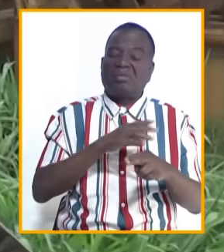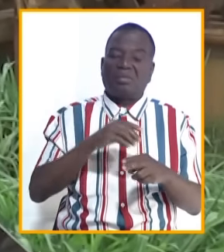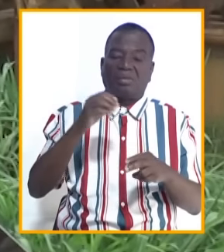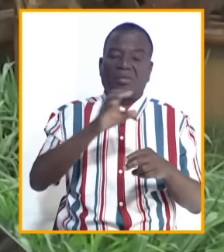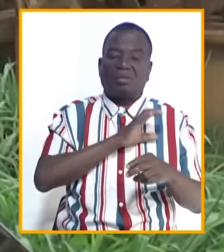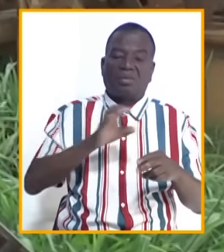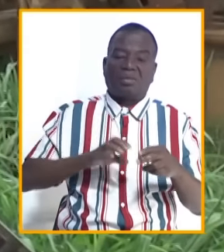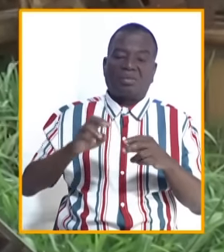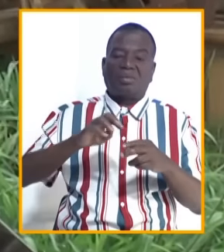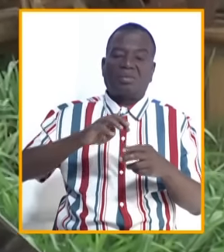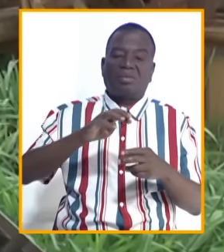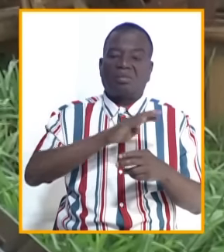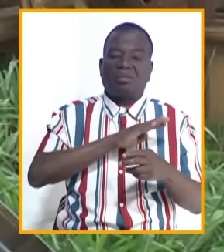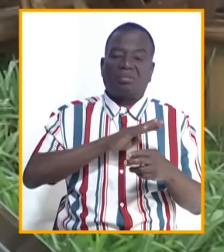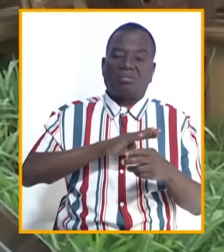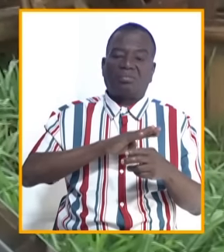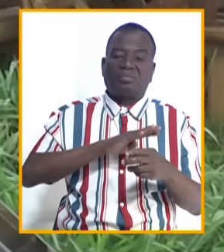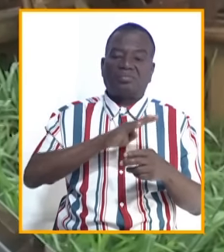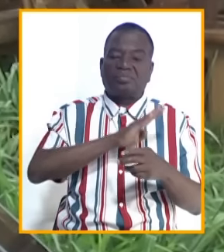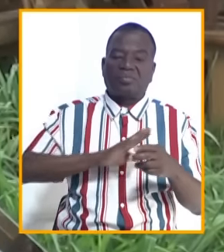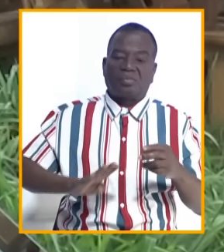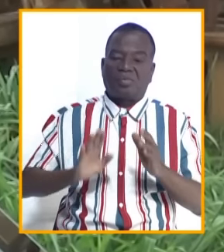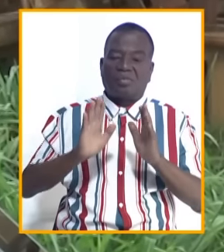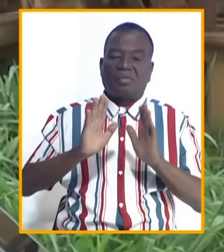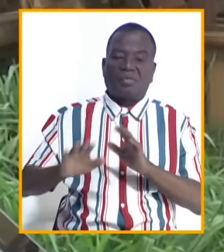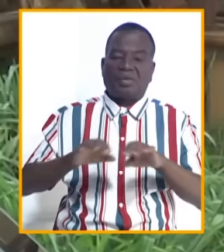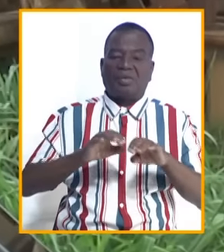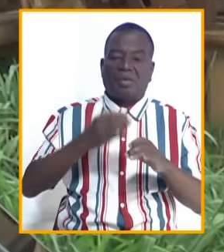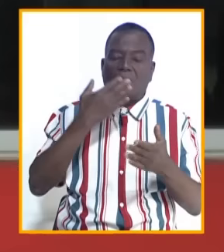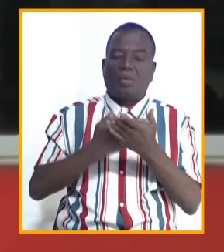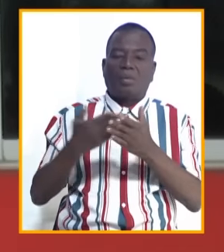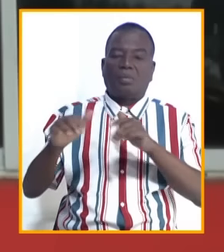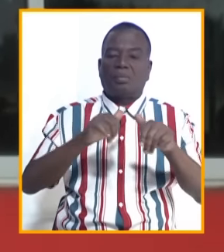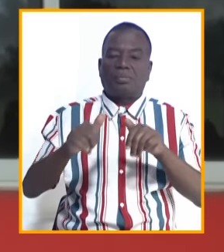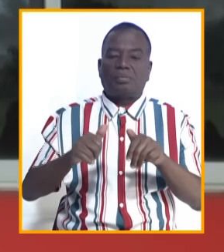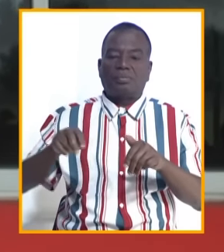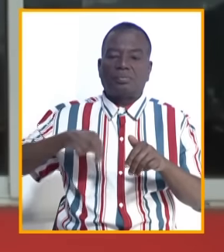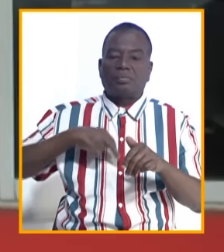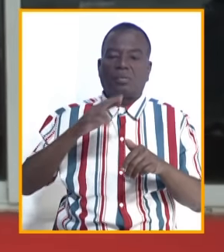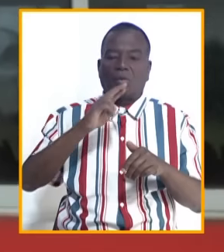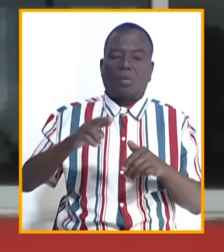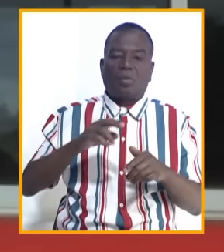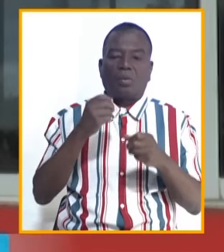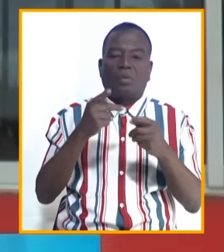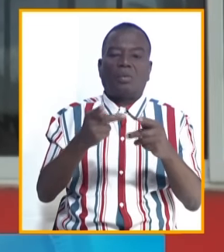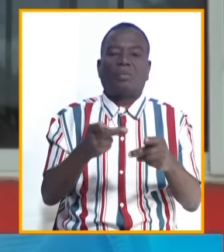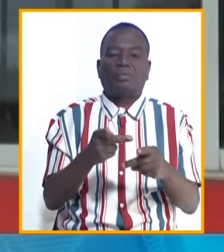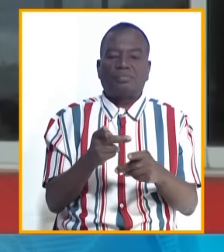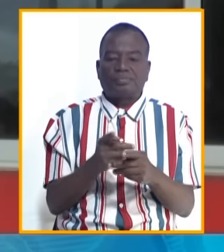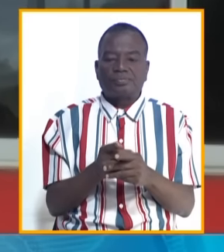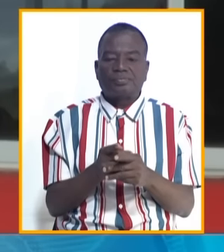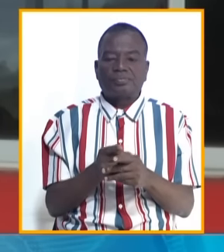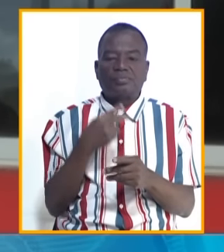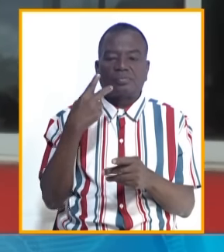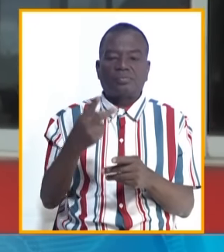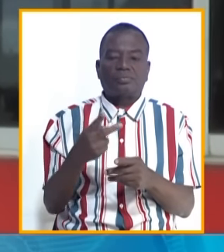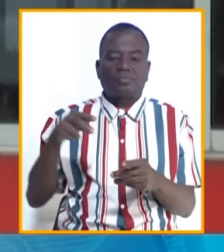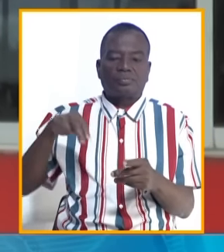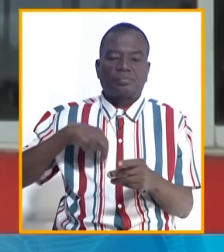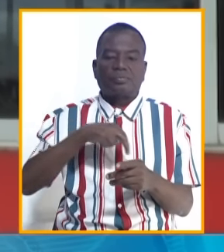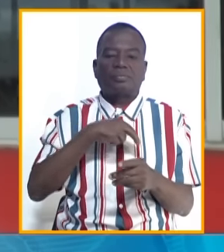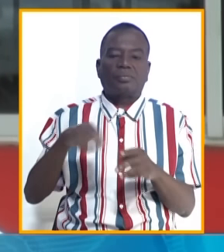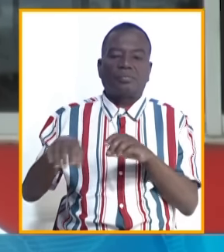municipal a vraiment fait une bonne action. Nous sommes à leur disposition. Voilà ce que nous